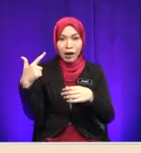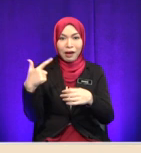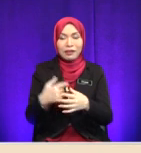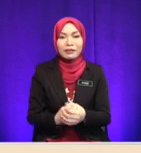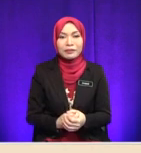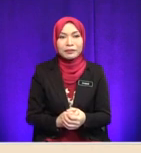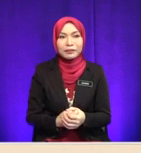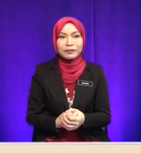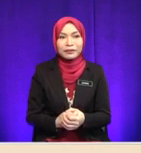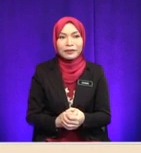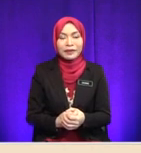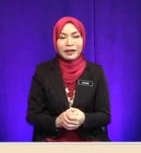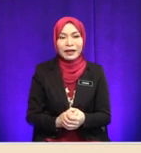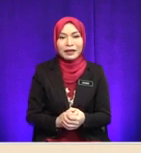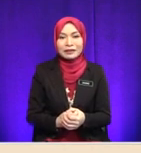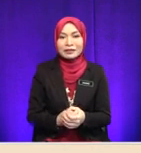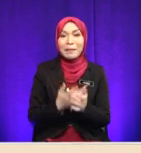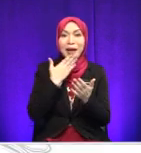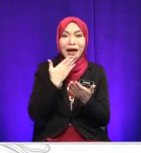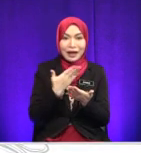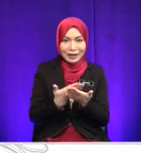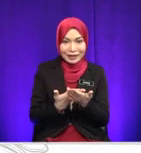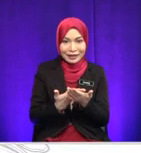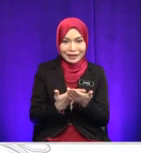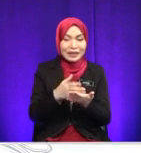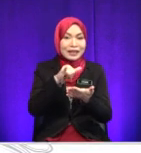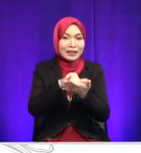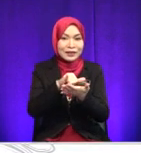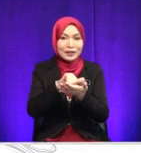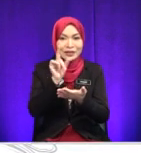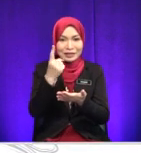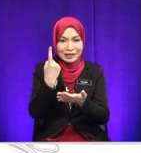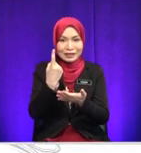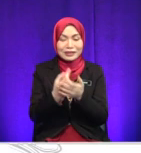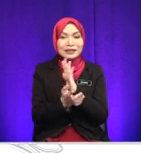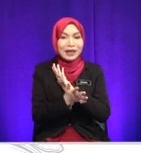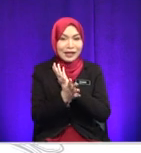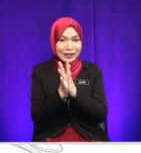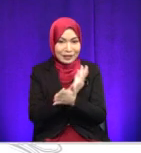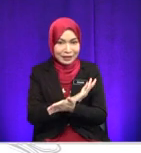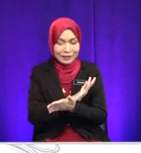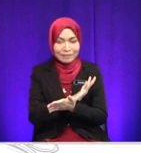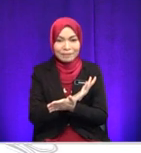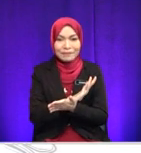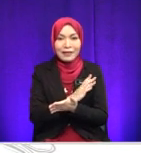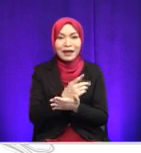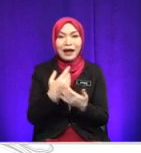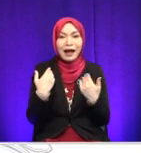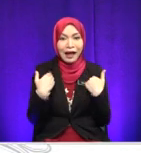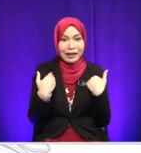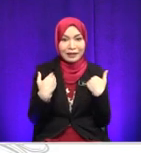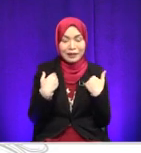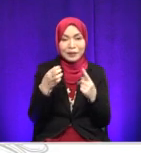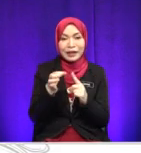baik. Itu sahaja ya, Puniten. Jadi di situ, daripada infografik ini, kita tengok ada perkataan-perkataan